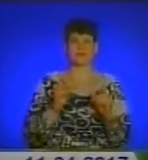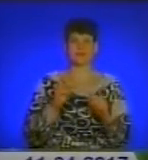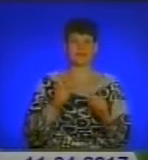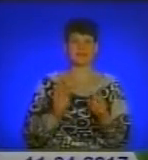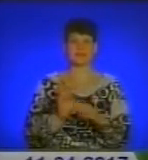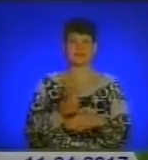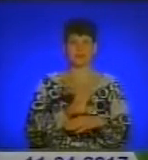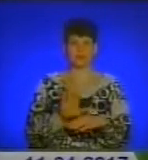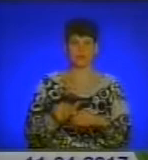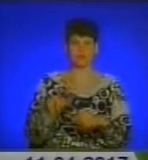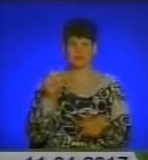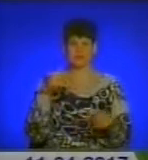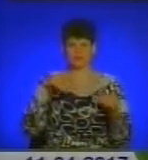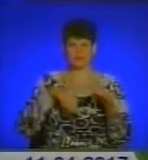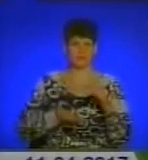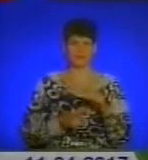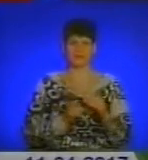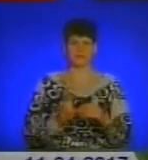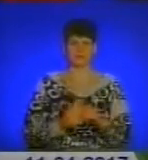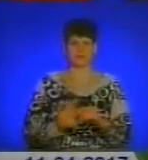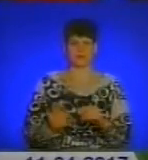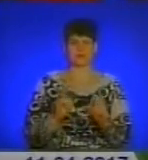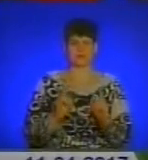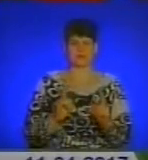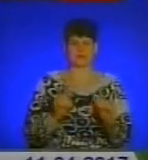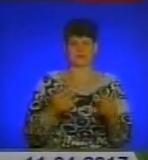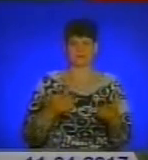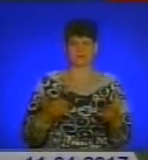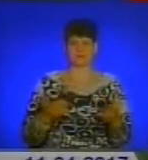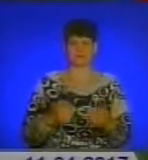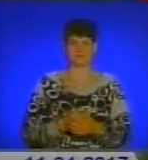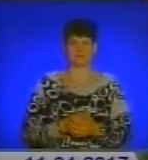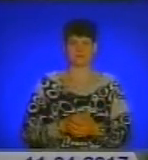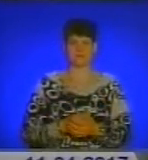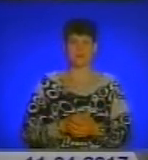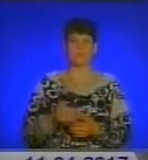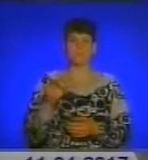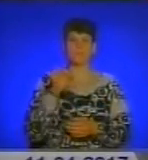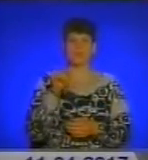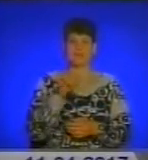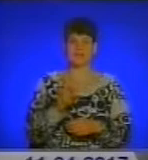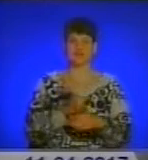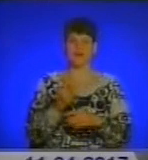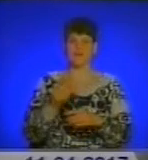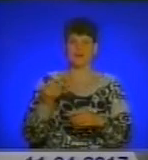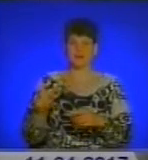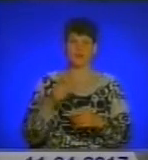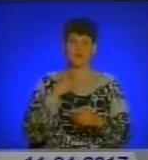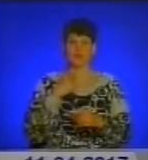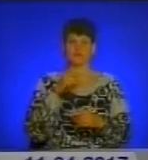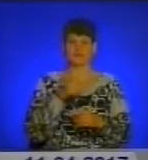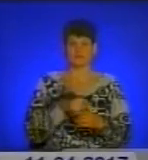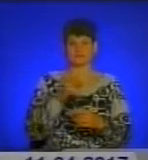заходимо, в під'їзди, в підвали не заходимо. Ми тільки всього Богу. Про те, що аферисти представляються